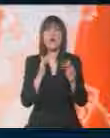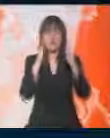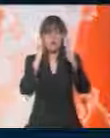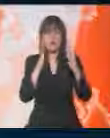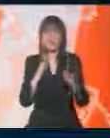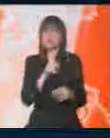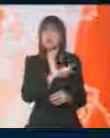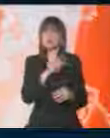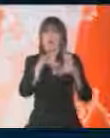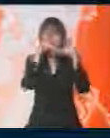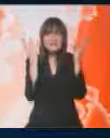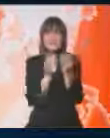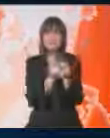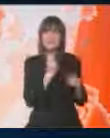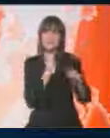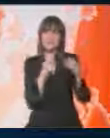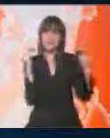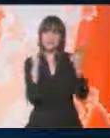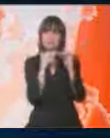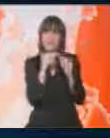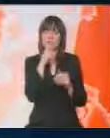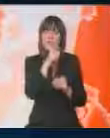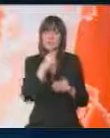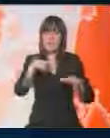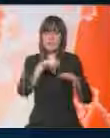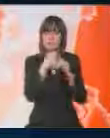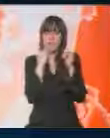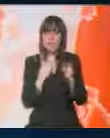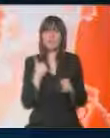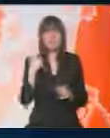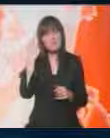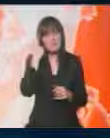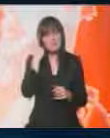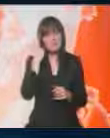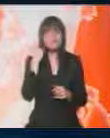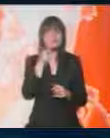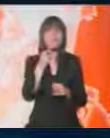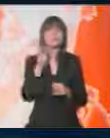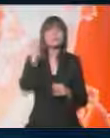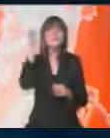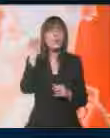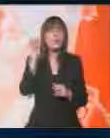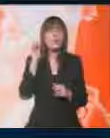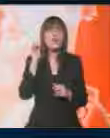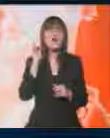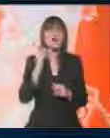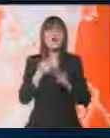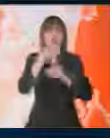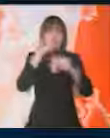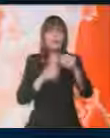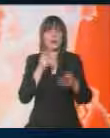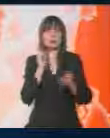verovatno nije sasvim koincidencija sa početkom, sa našim raspravom. Znači, pretpostavljam da su to poruke već onakve kako